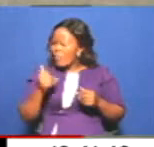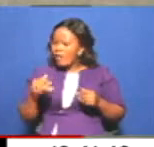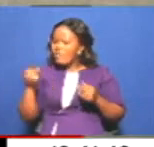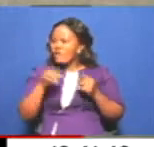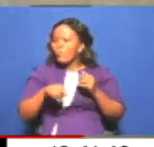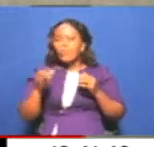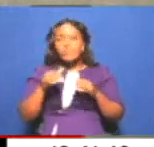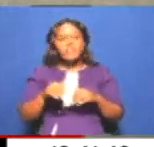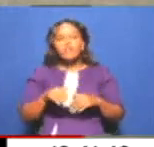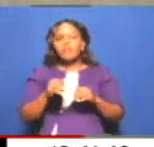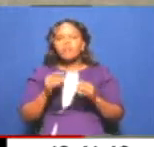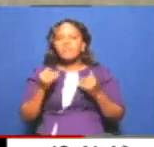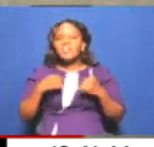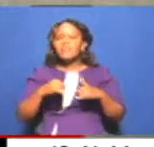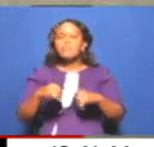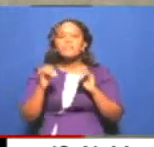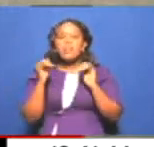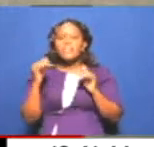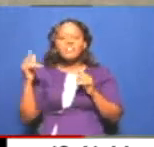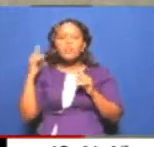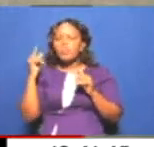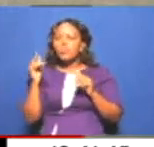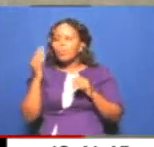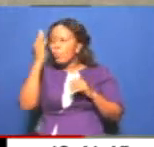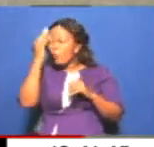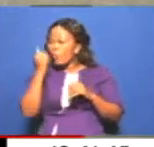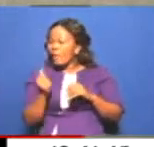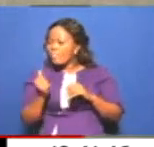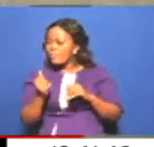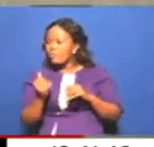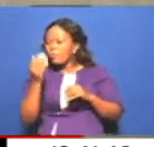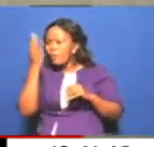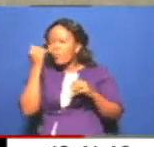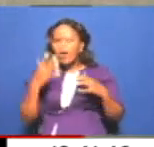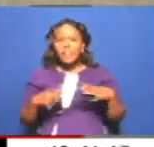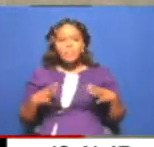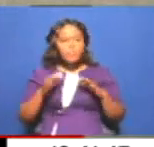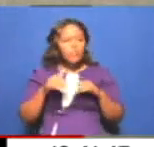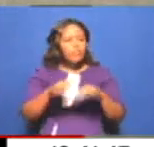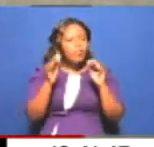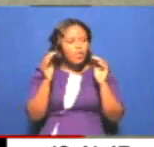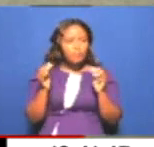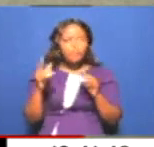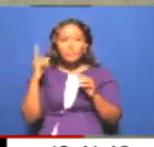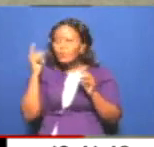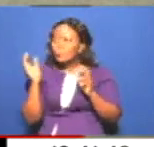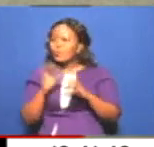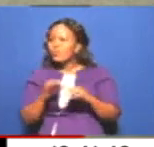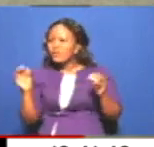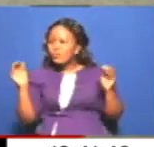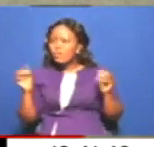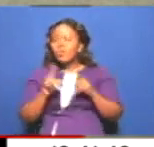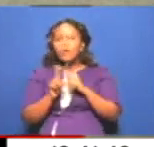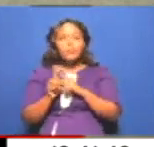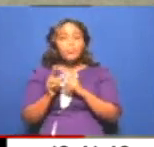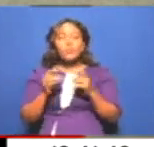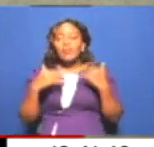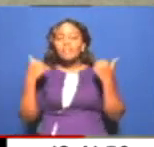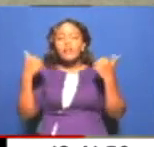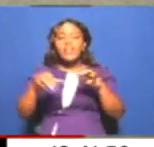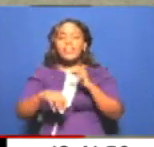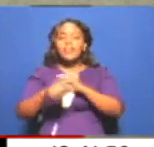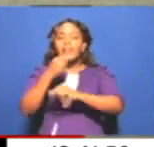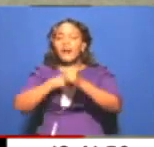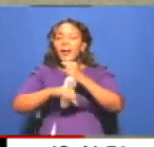hizo sheria? Ni kwa nini watu wanafanya kinyume cha sheria na wanapita nayo bila kuchukuliwa hatua? Kwa